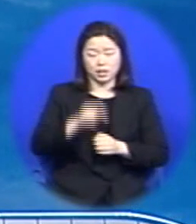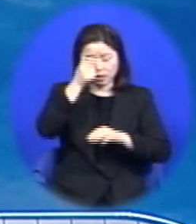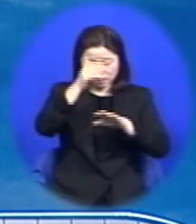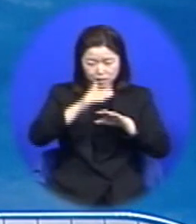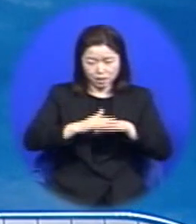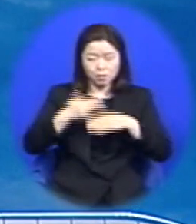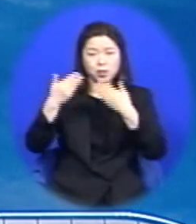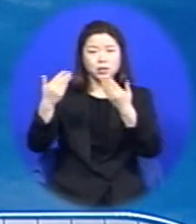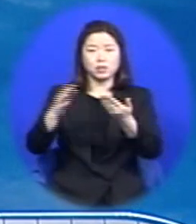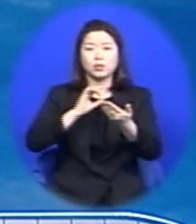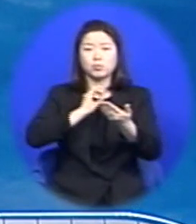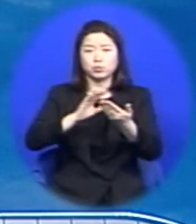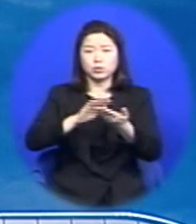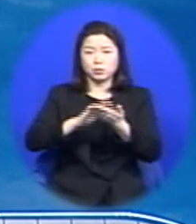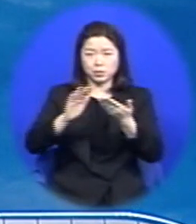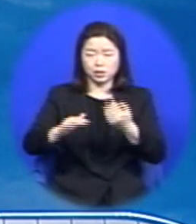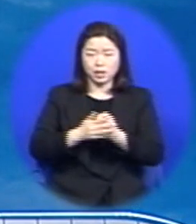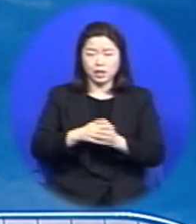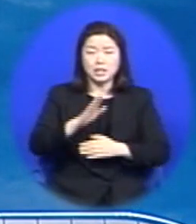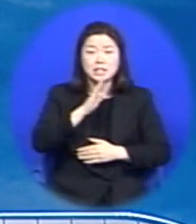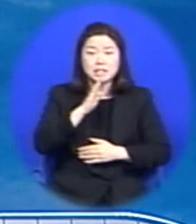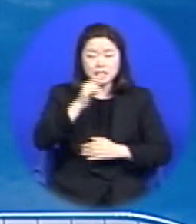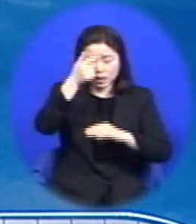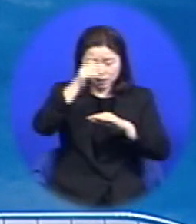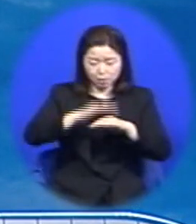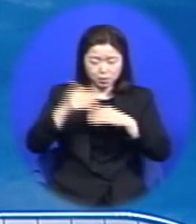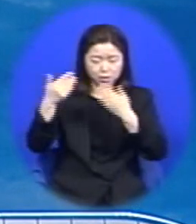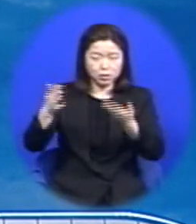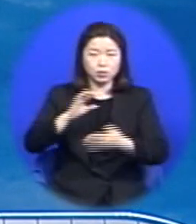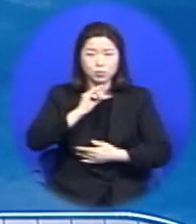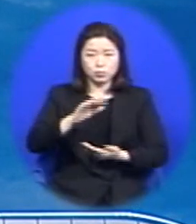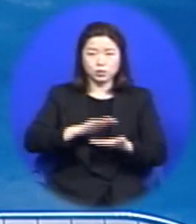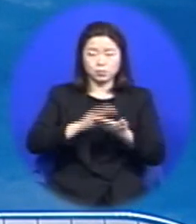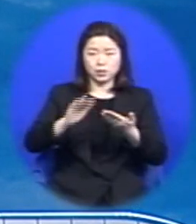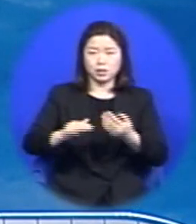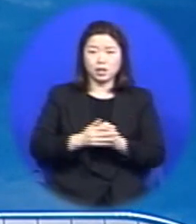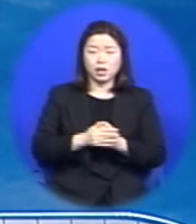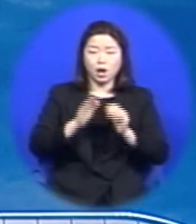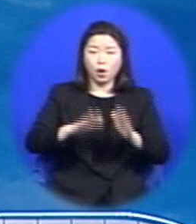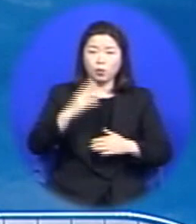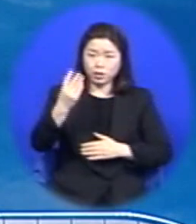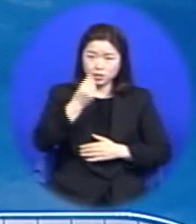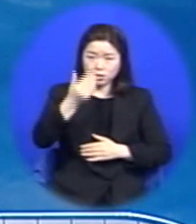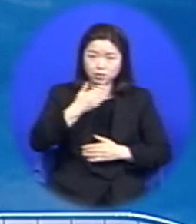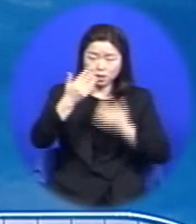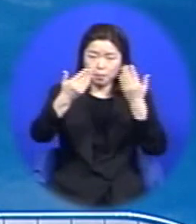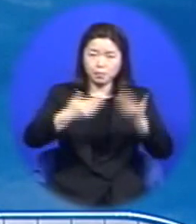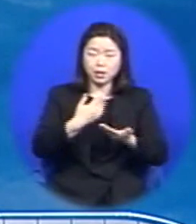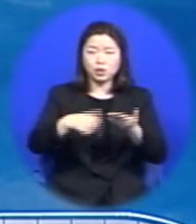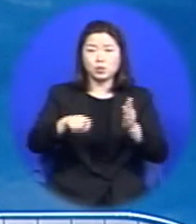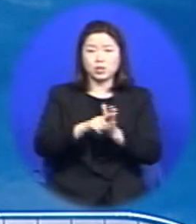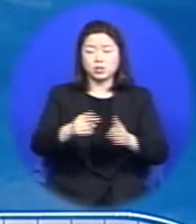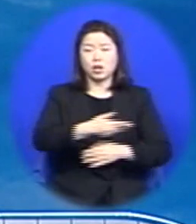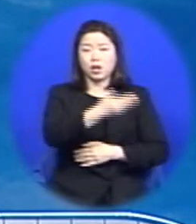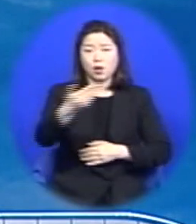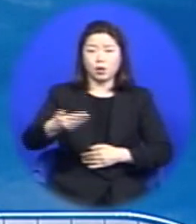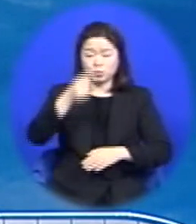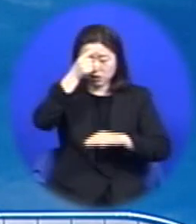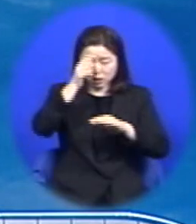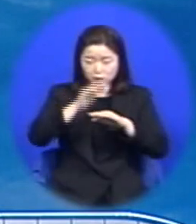예배밖에 없습니다. 진짜 예배 드리는 거죠. 오늘 성찬을 받기 위해서 여러분이 기도하실